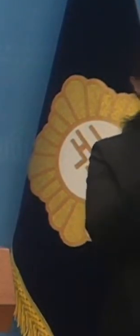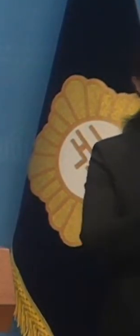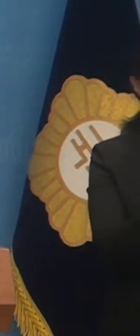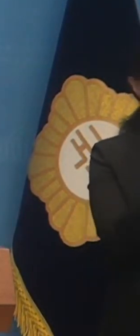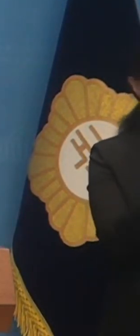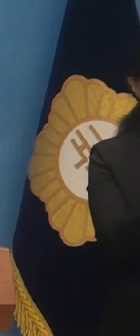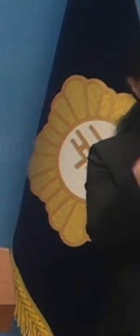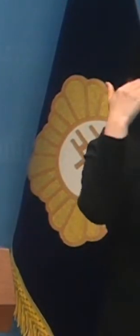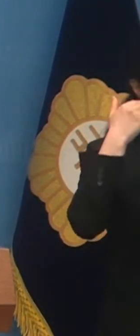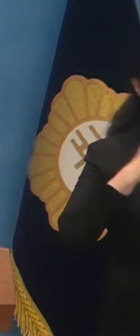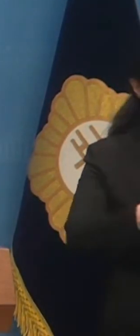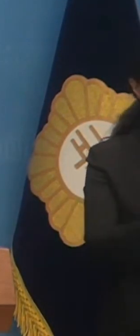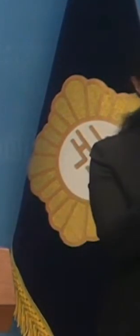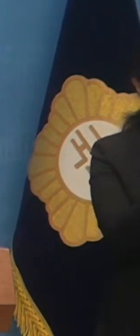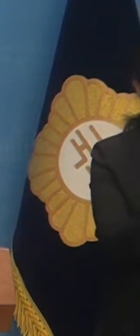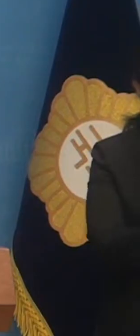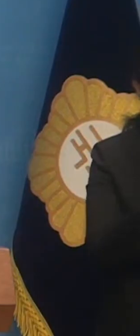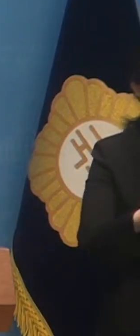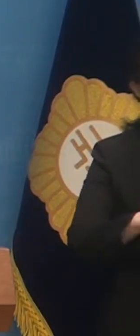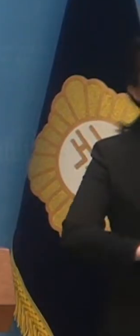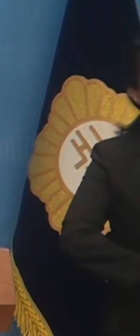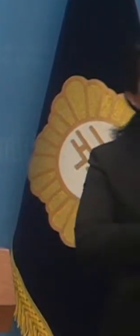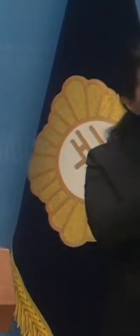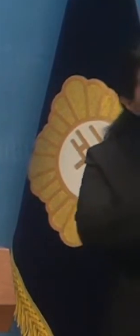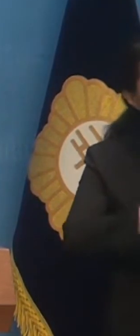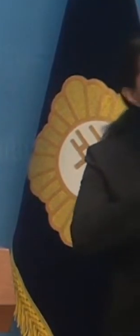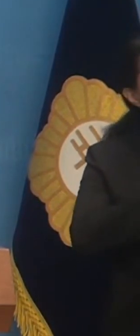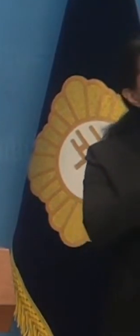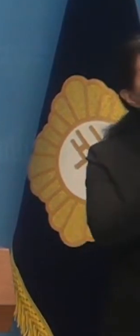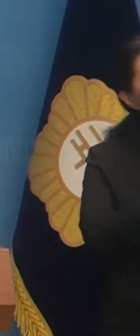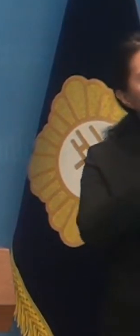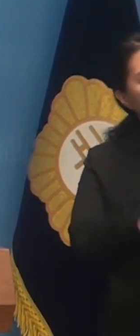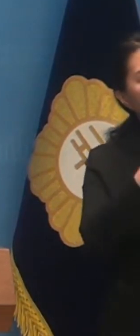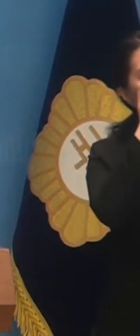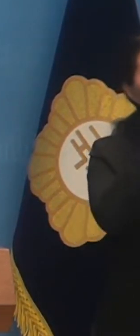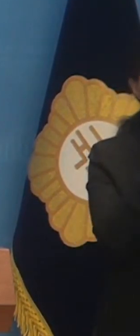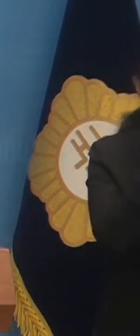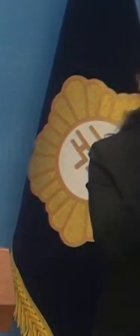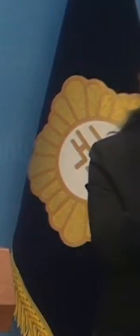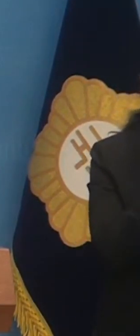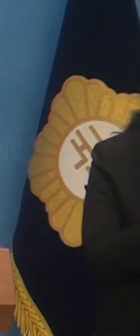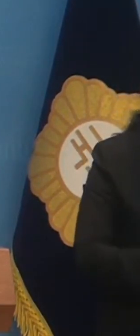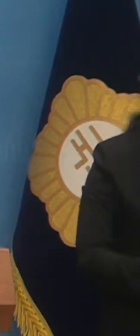윤석열에게 대한민국의 사법이 자기 마음대로 골라 먹을 수 있는 뷔페입니까?